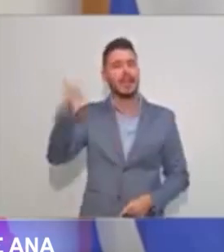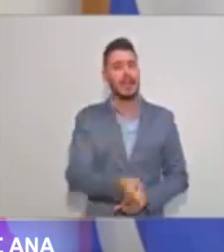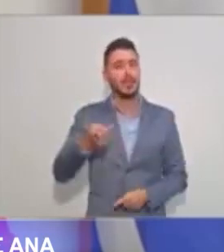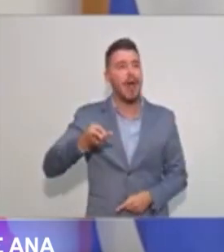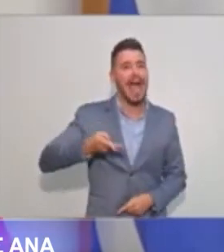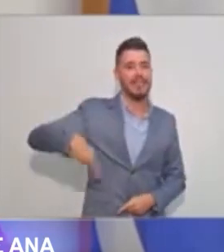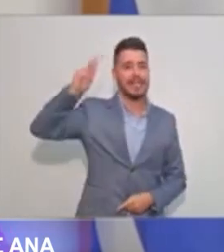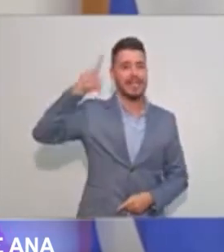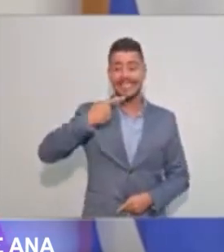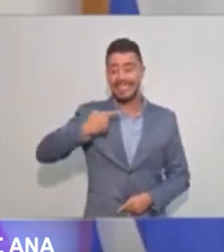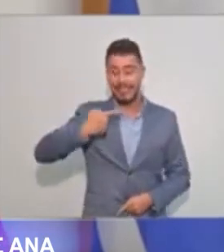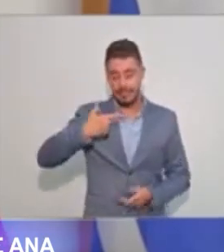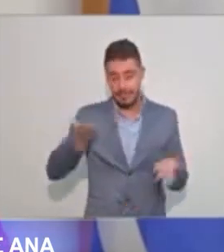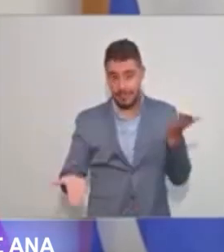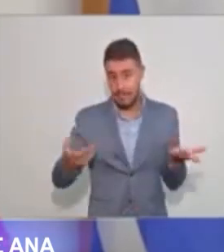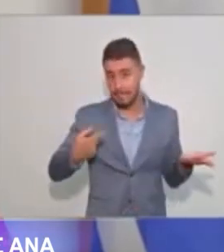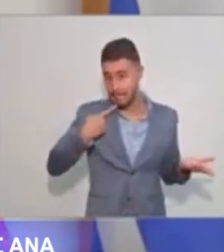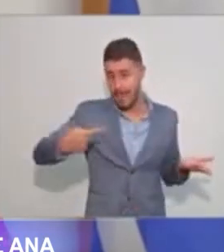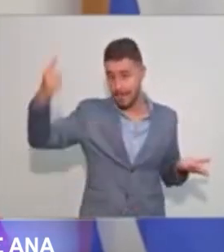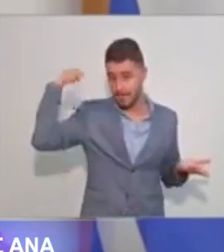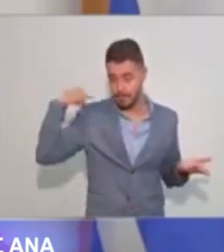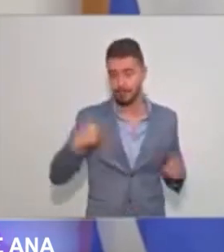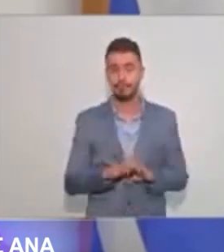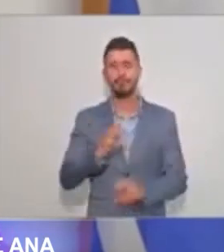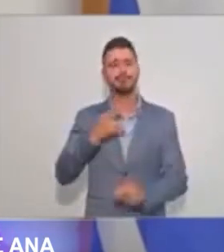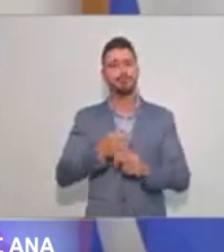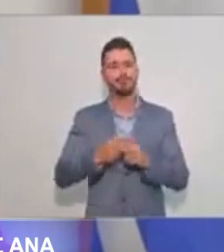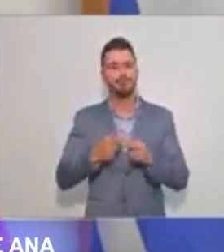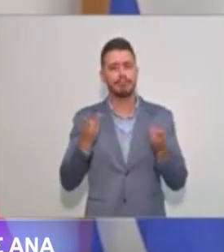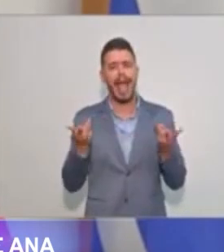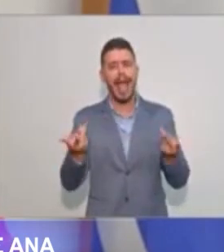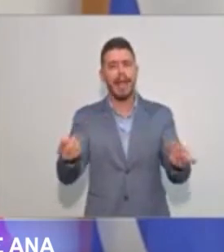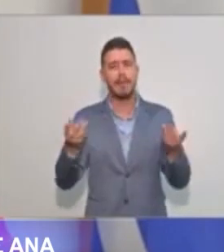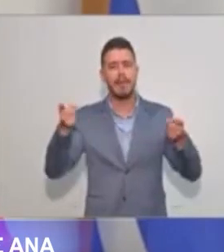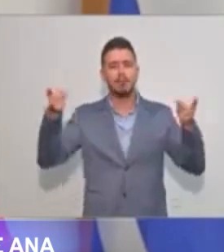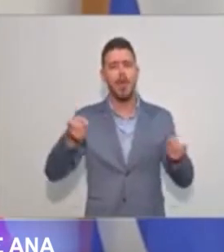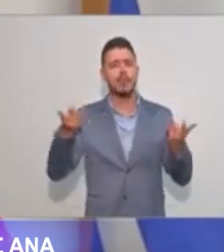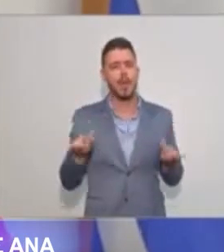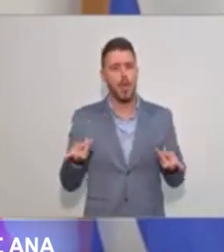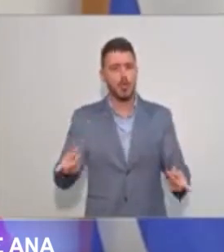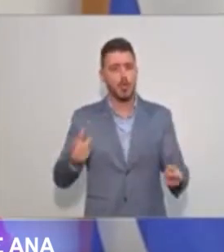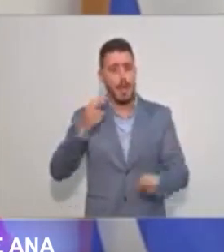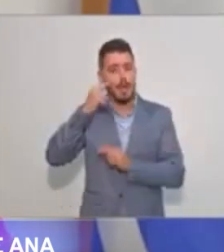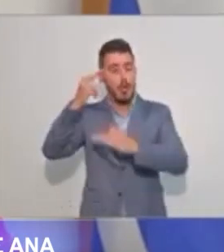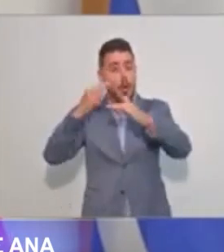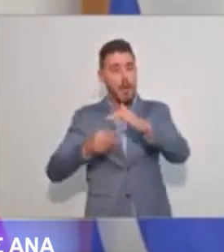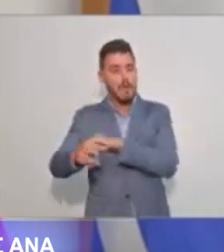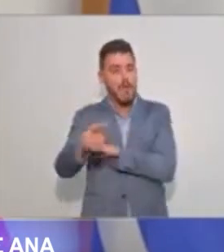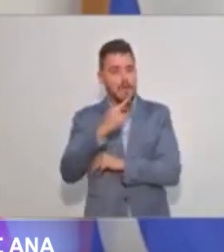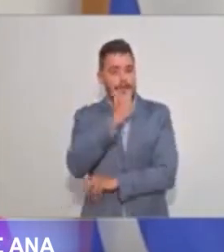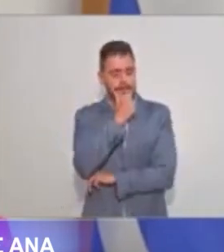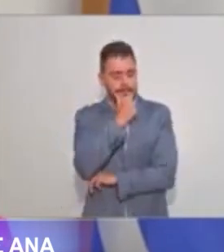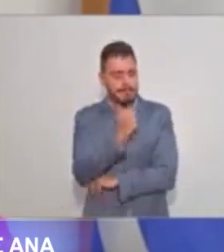περσινά δεδομένα. Έτσι, με τα στοιχεία αυτά αλλά και τις προβλέψεις, μπορούμε να αισιοδοξούμε ότι